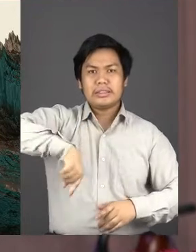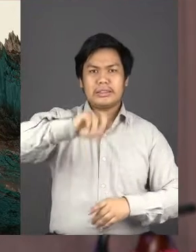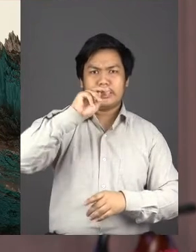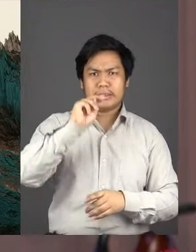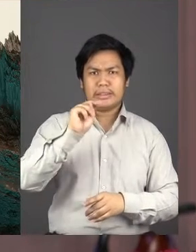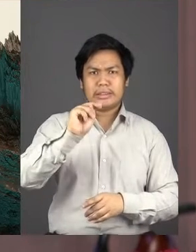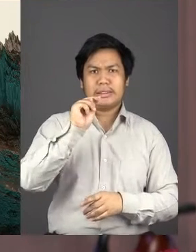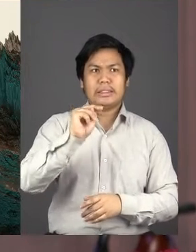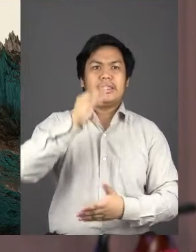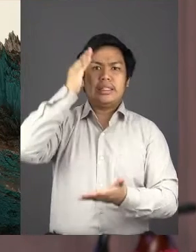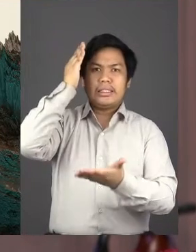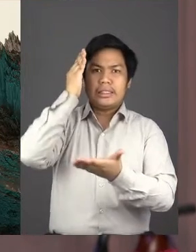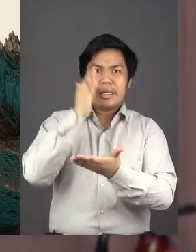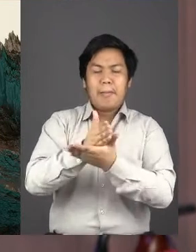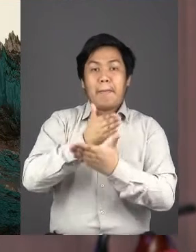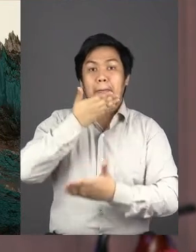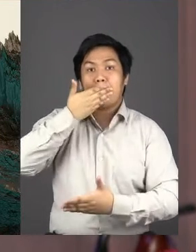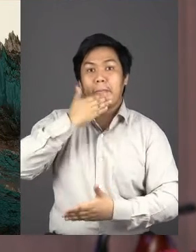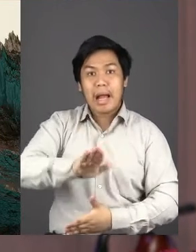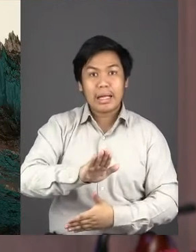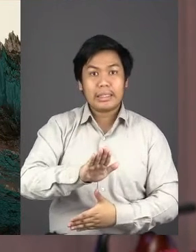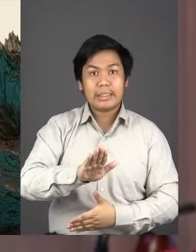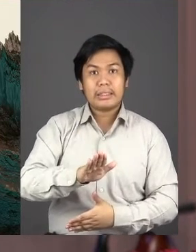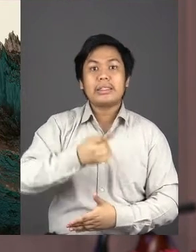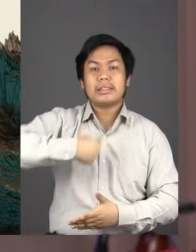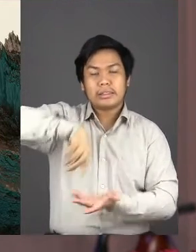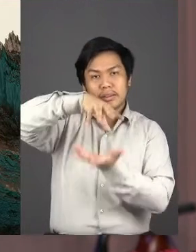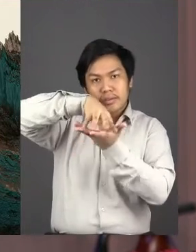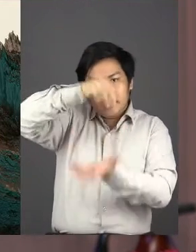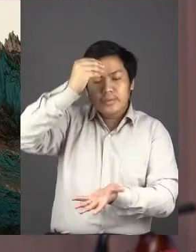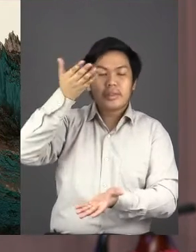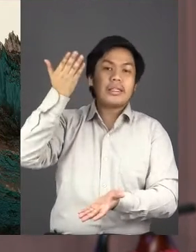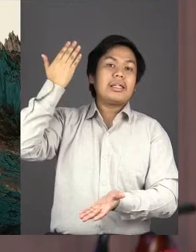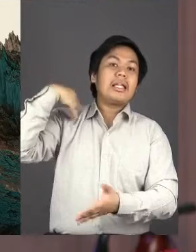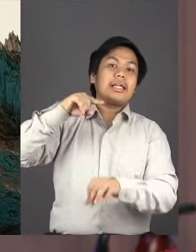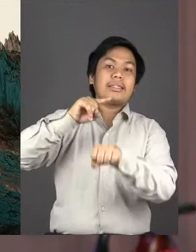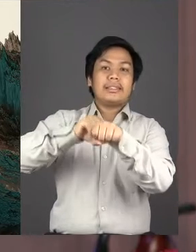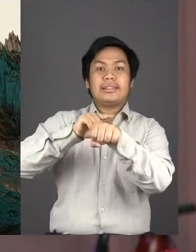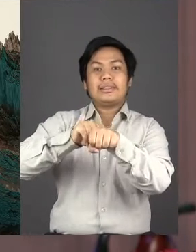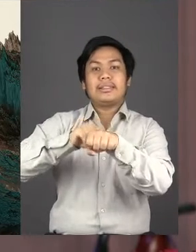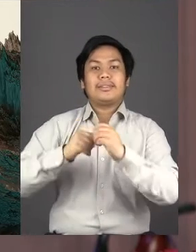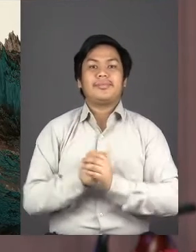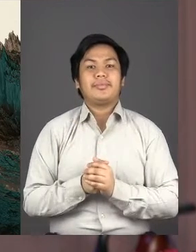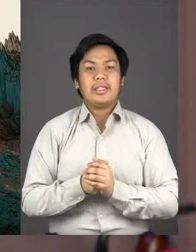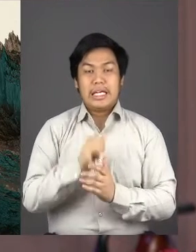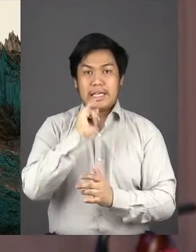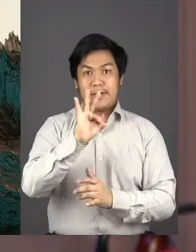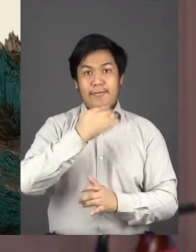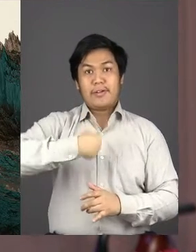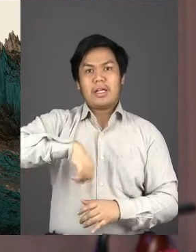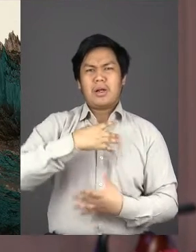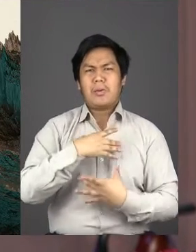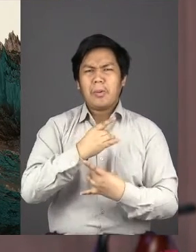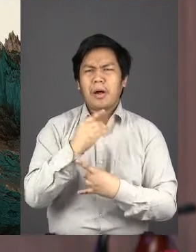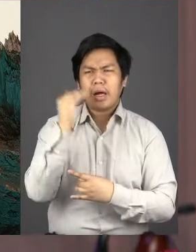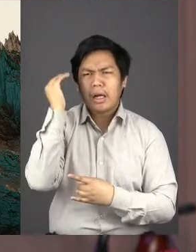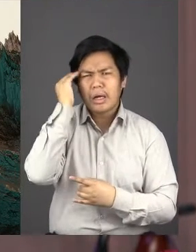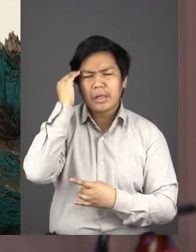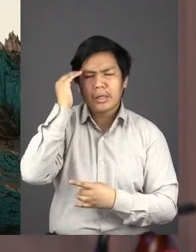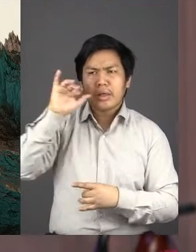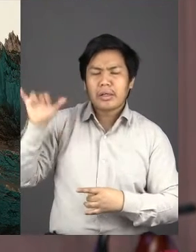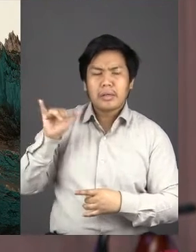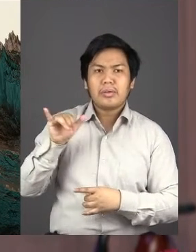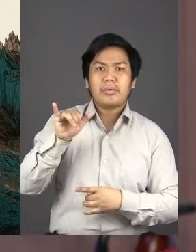nating tigilan ang kasamaan. Yun po isang natutunan din natin last time. Kung nais nating tiyakin ang ating walang